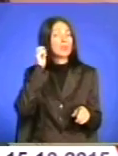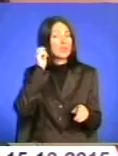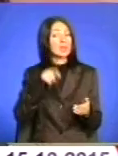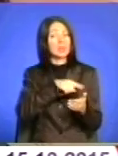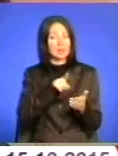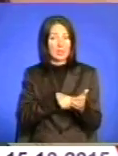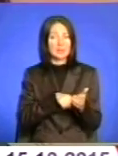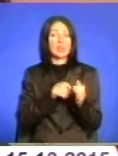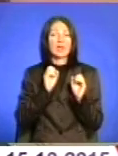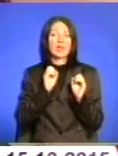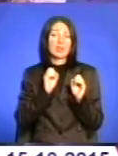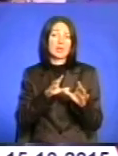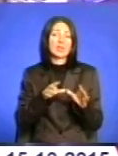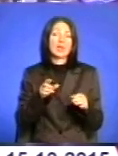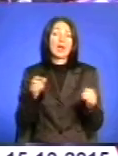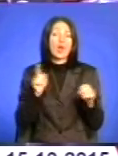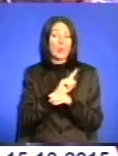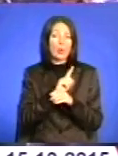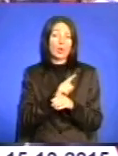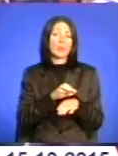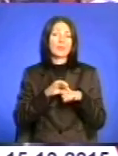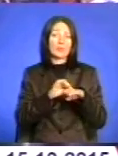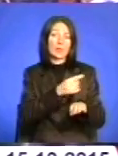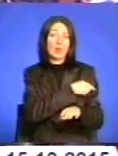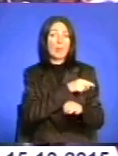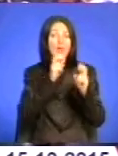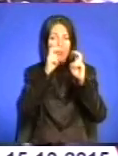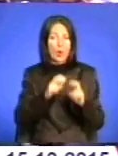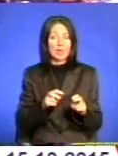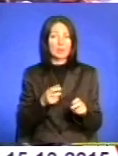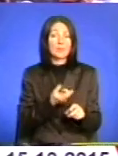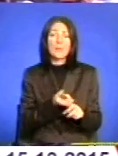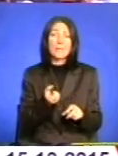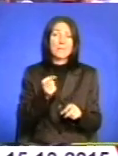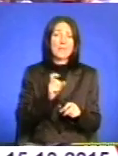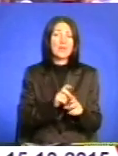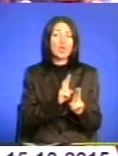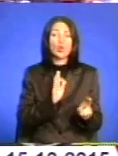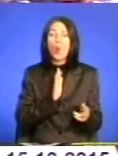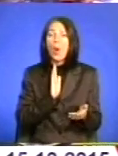та проходження медогляду. Переваг ніхто не буде мати, тобто